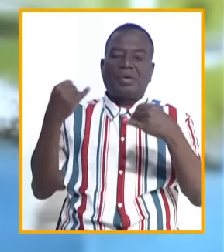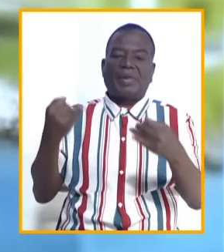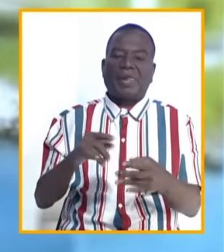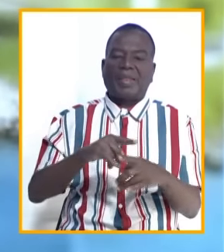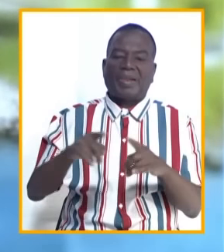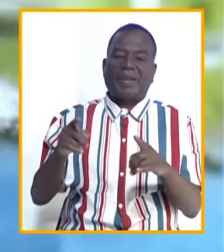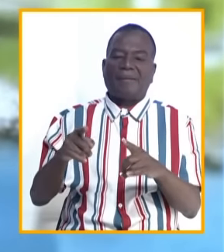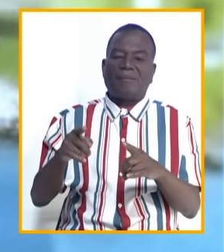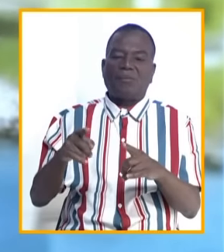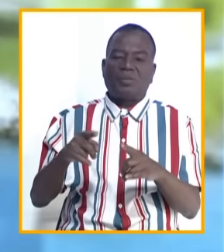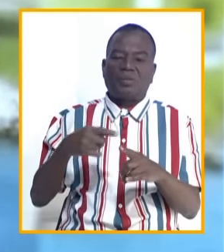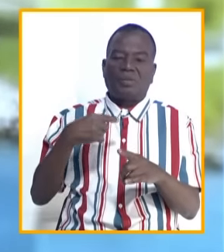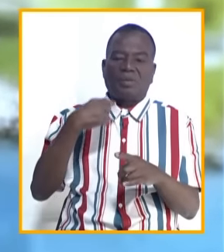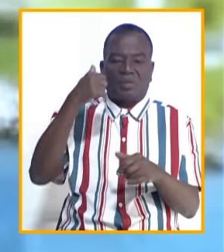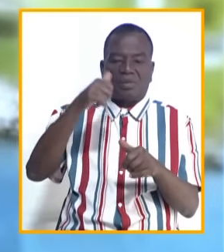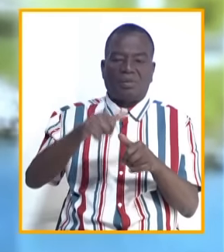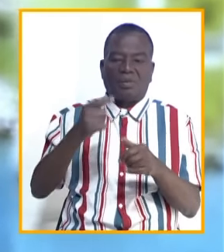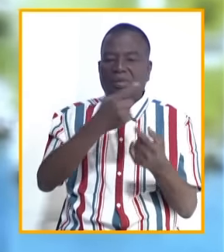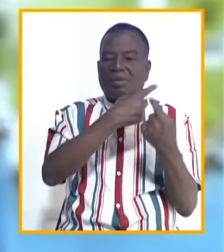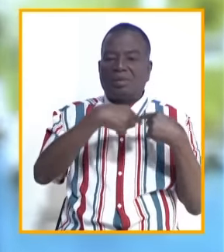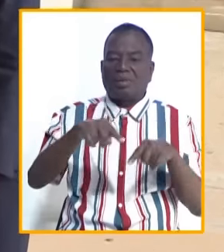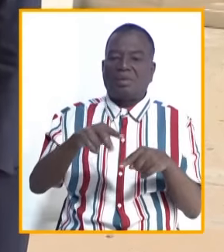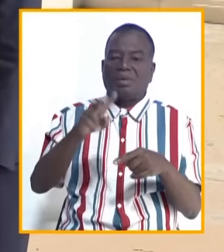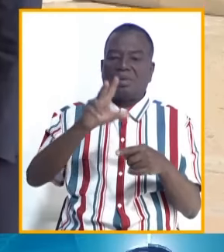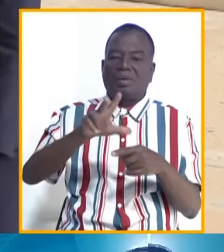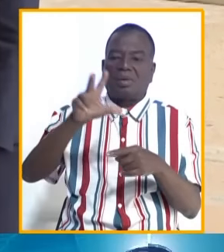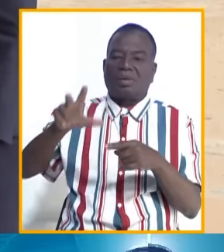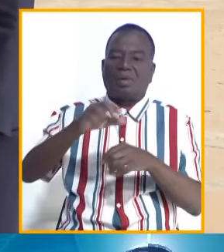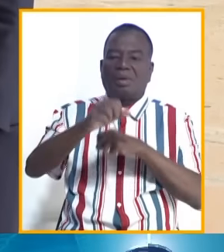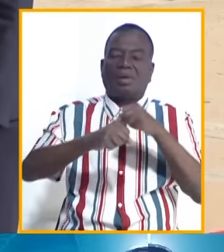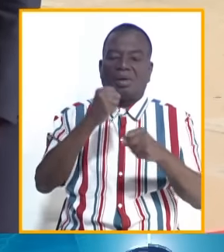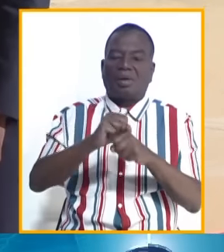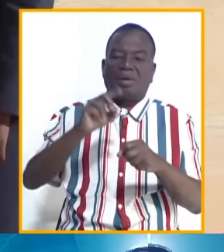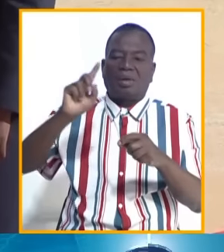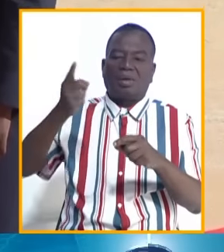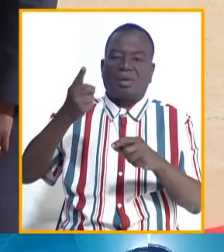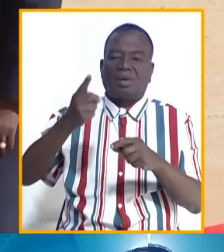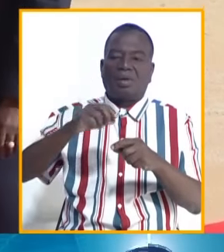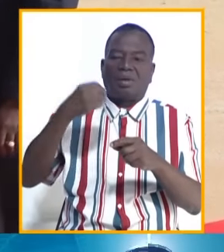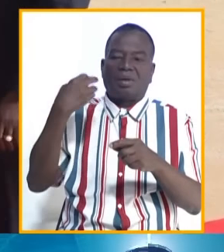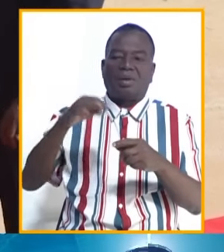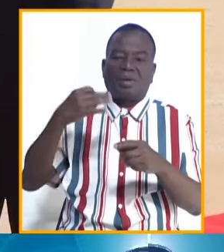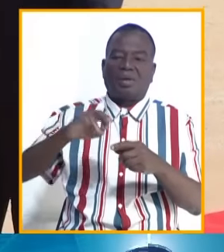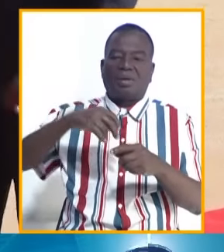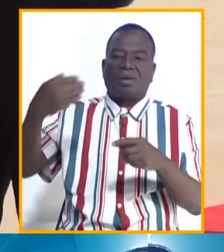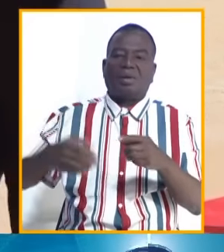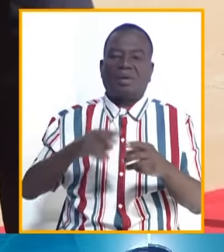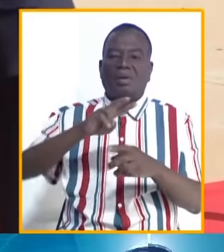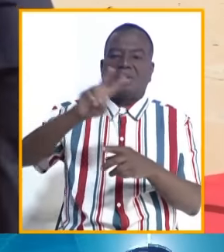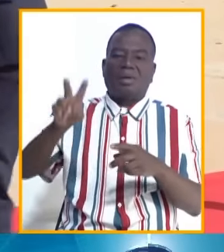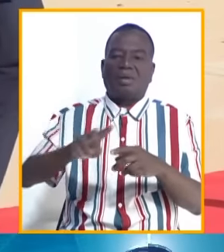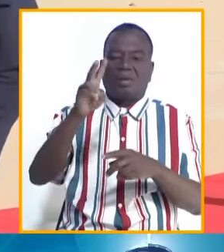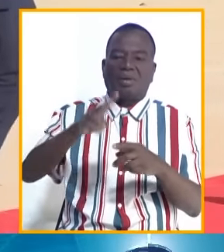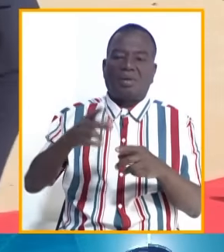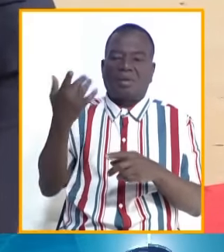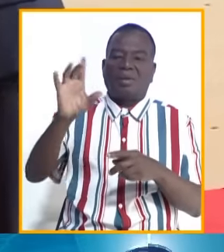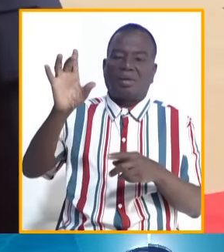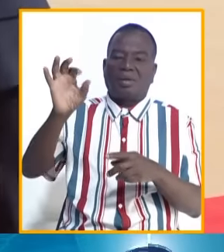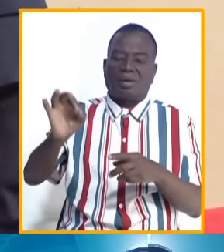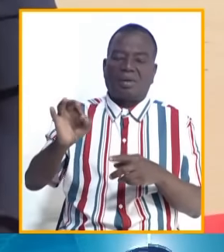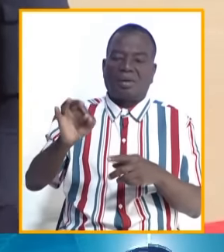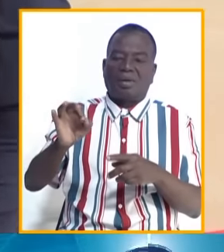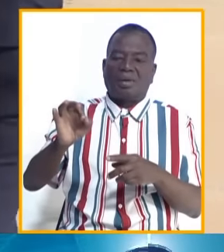nous offrir tout cela, toute cette actualité sportive. On va terminer ce journal maintenant sans vous rappeler que depuis 33